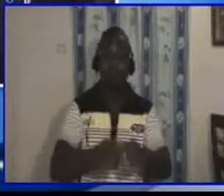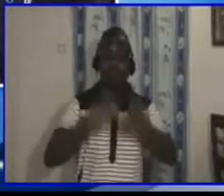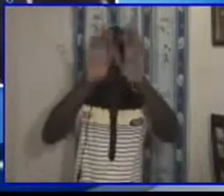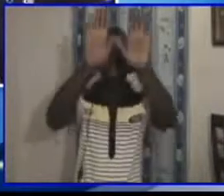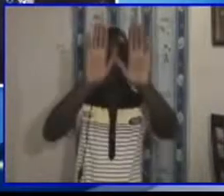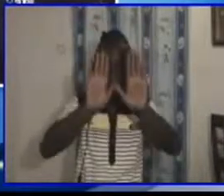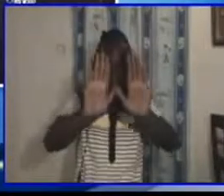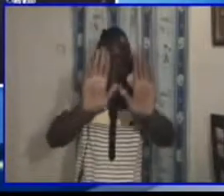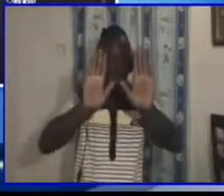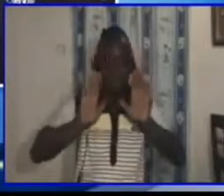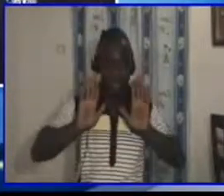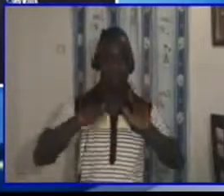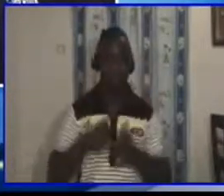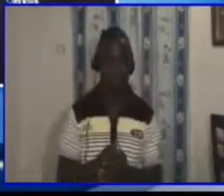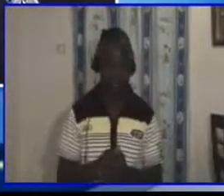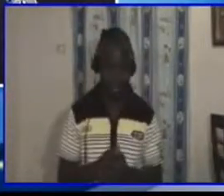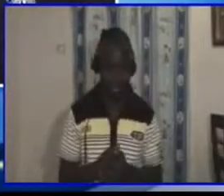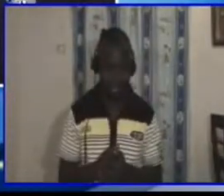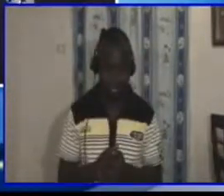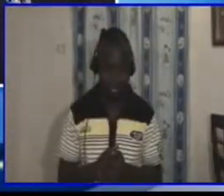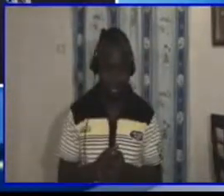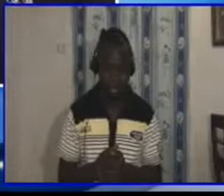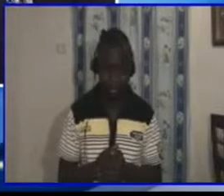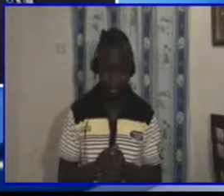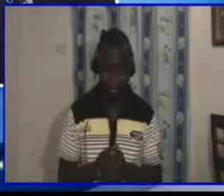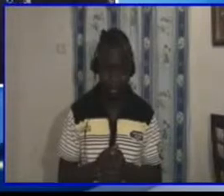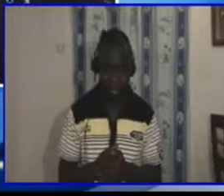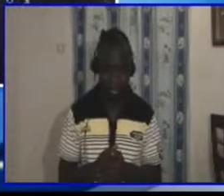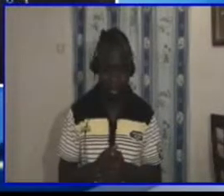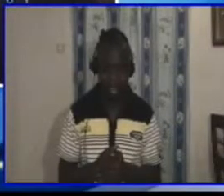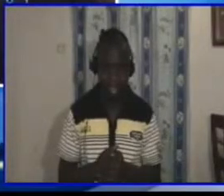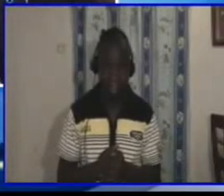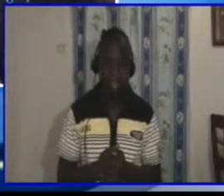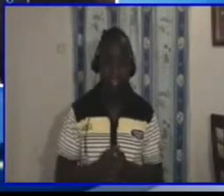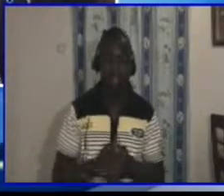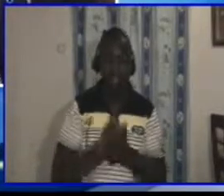è stato un ministero straordinario